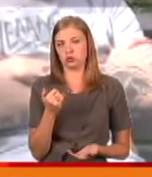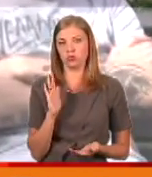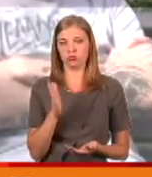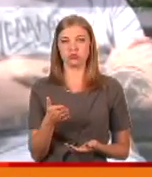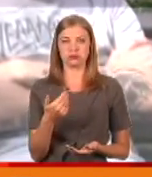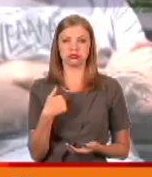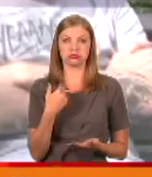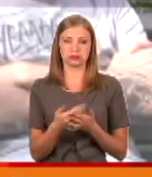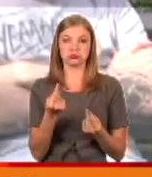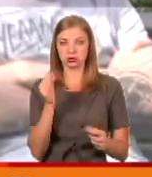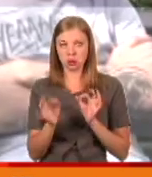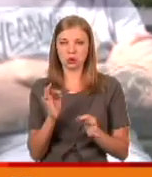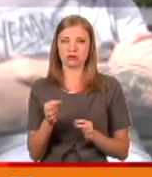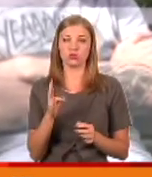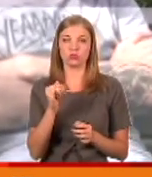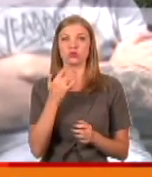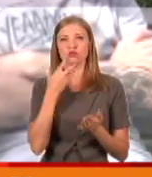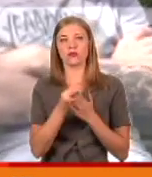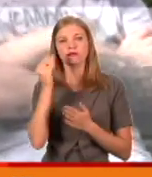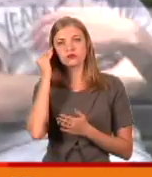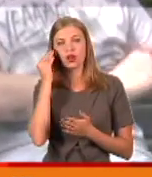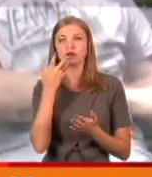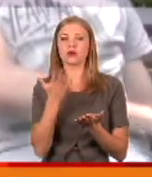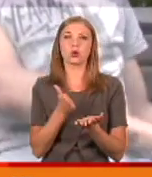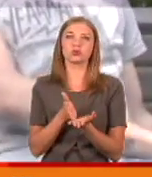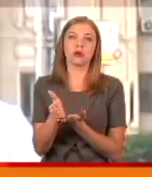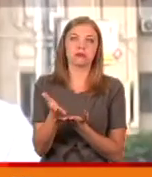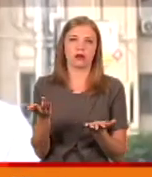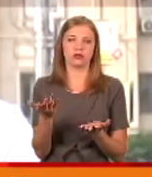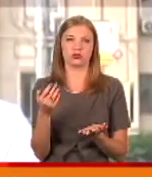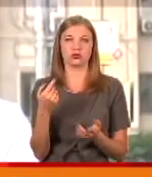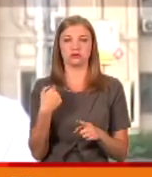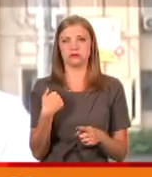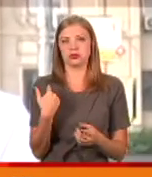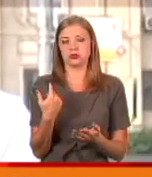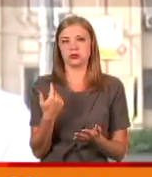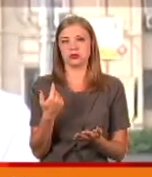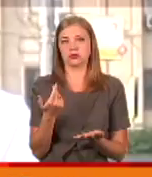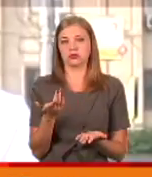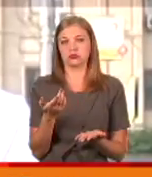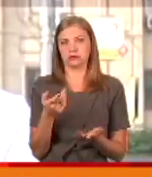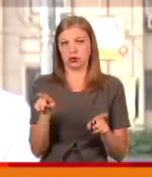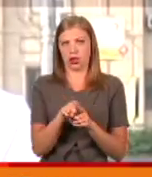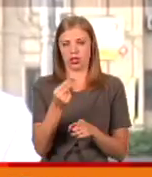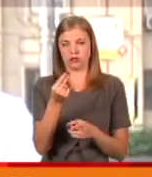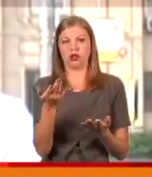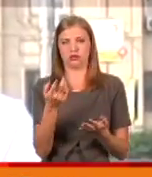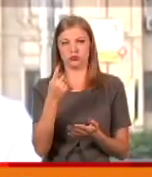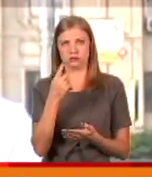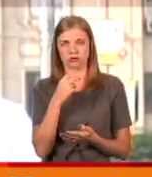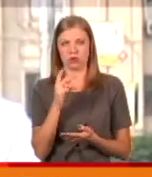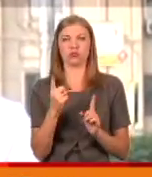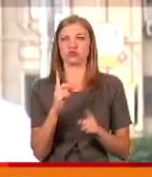никак не устраивало, его там какой-то политический взгляд там или какая-то направленность может быть в ту сторону. Мне кажется, я бы и без денег где-нибудь сказал